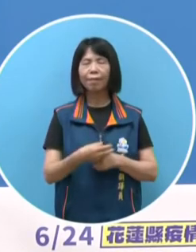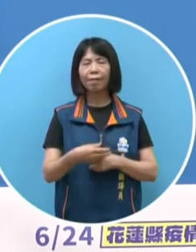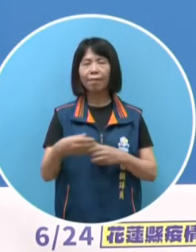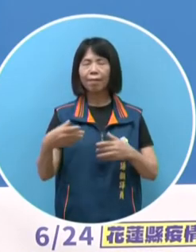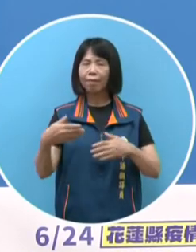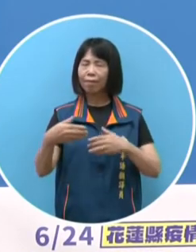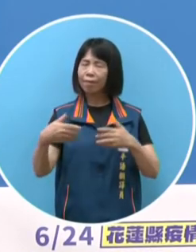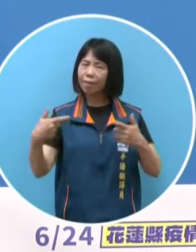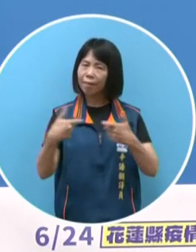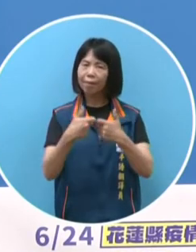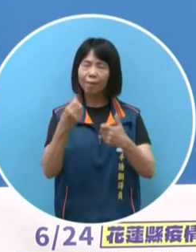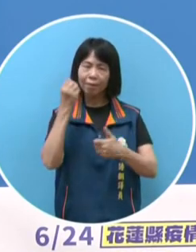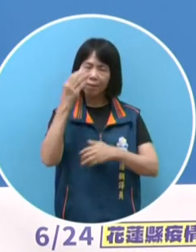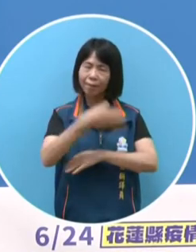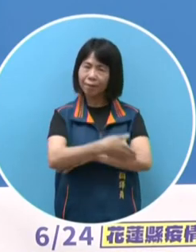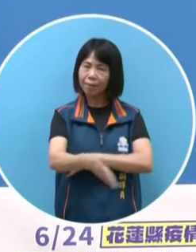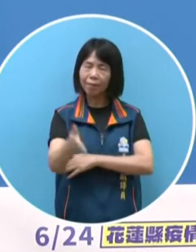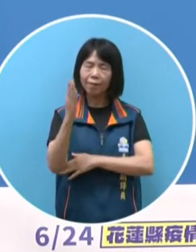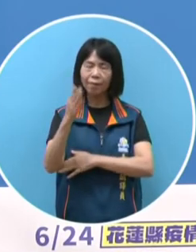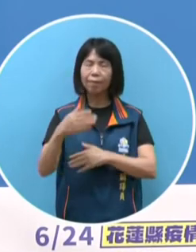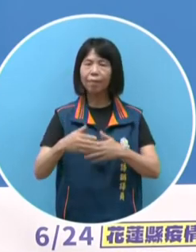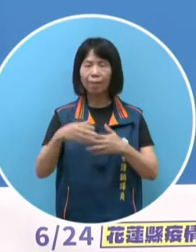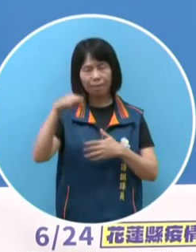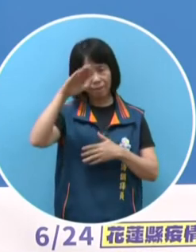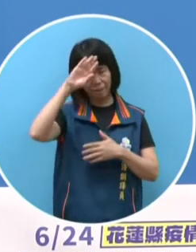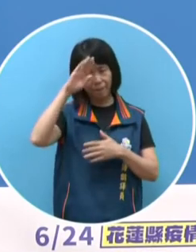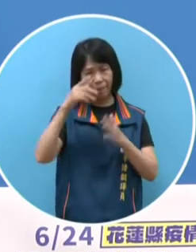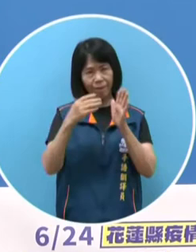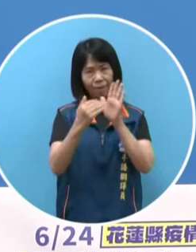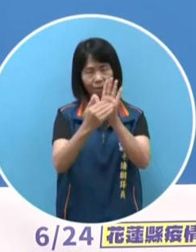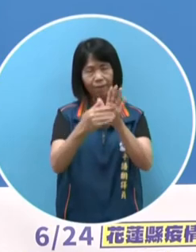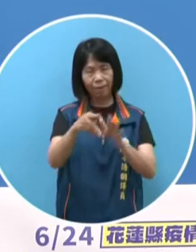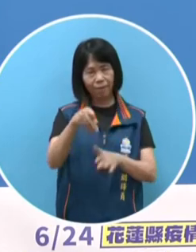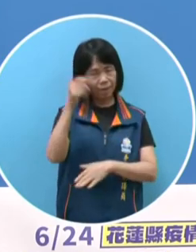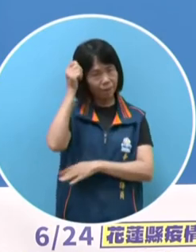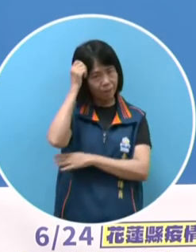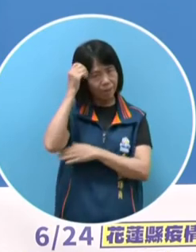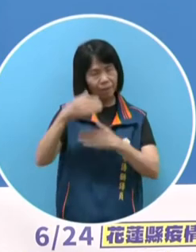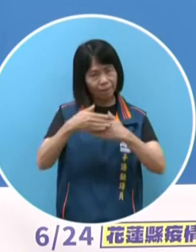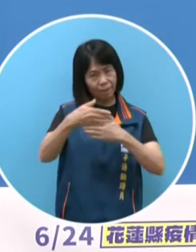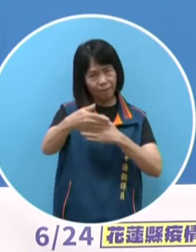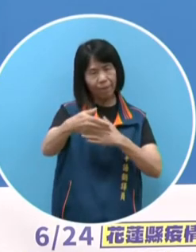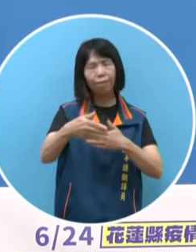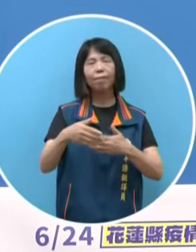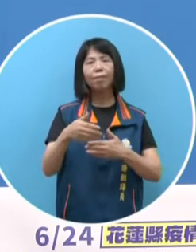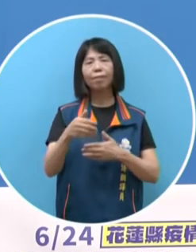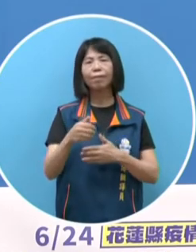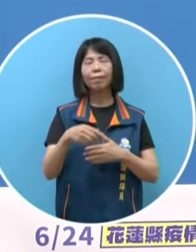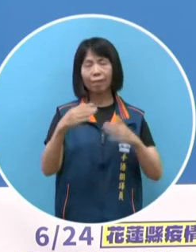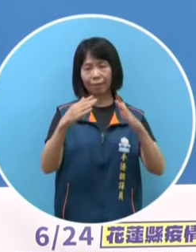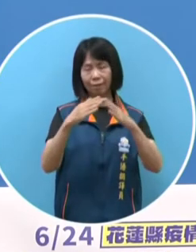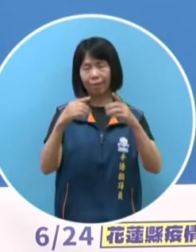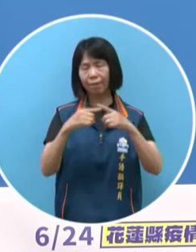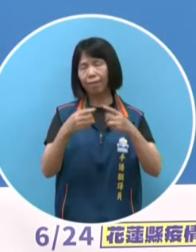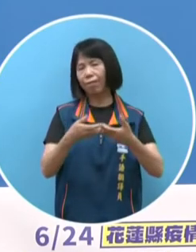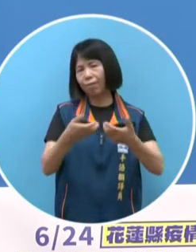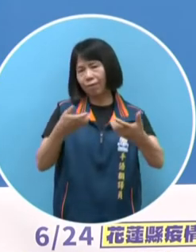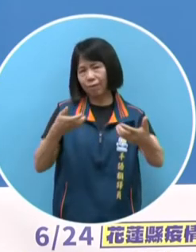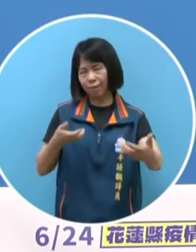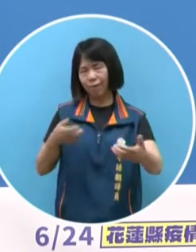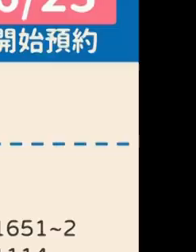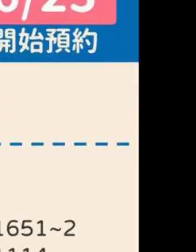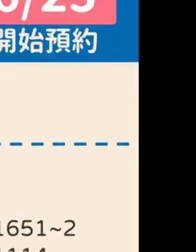一位都能够到防疫旅馆来接受居家隔离，而跟家人分别分离